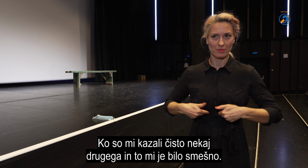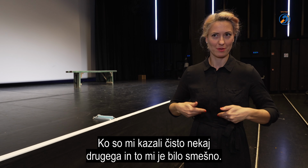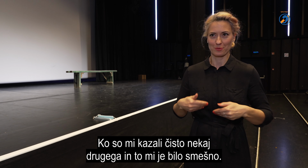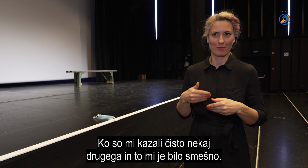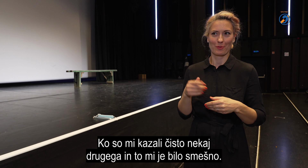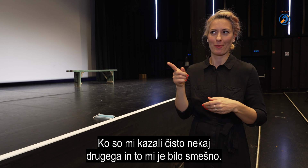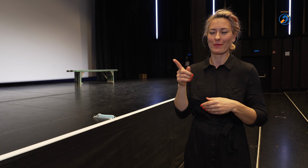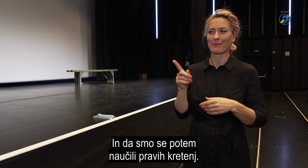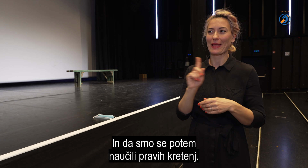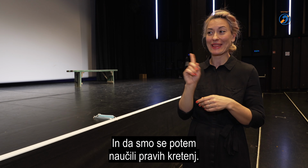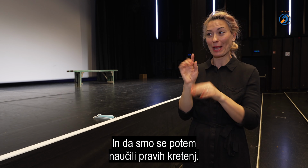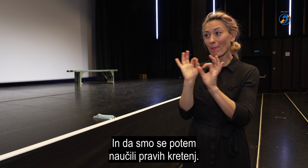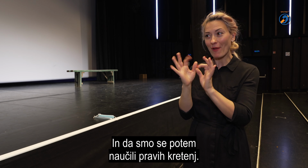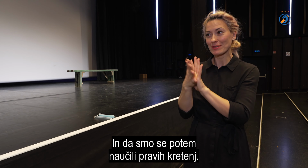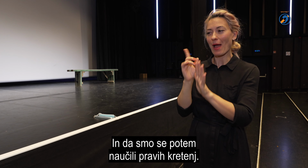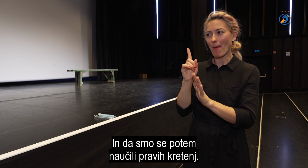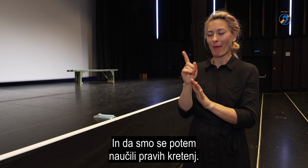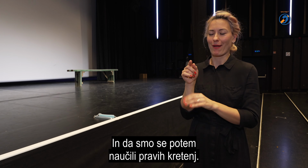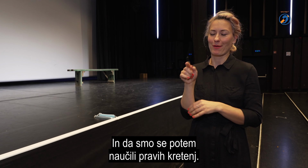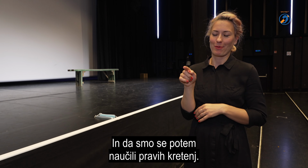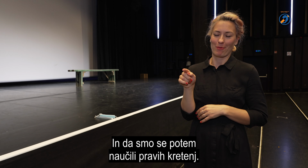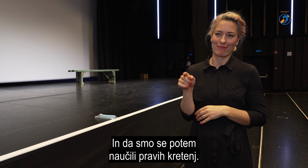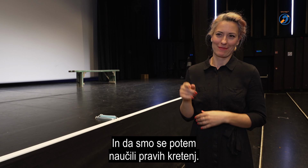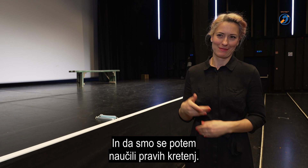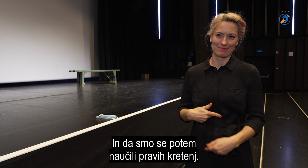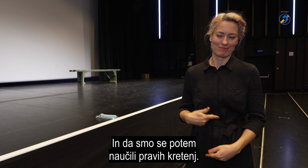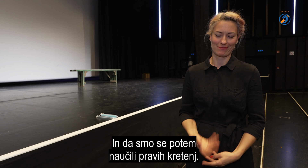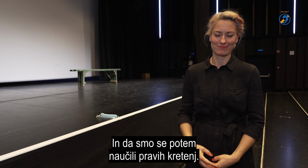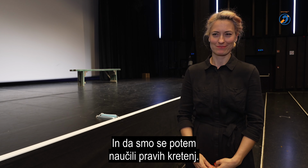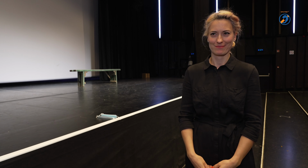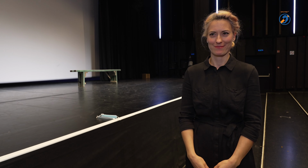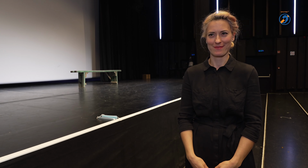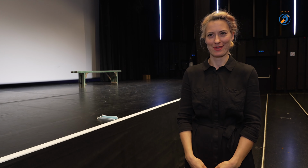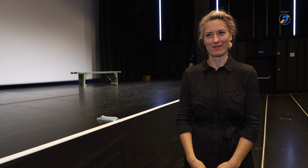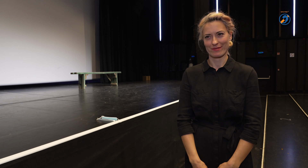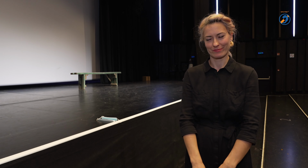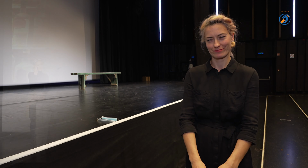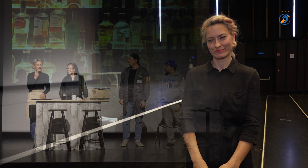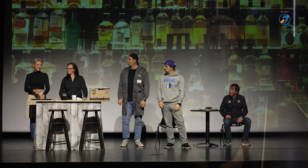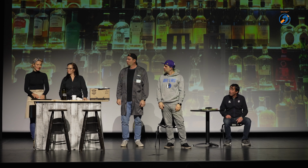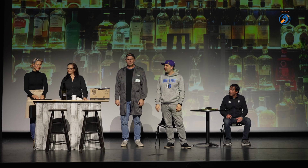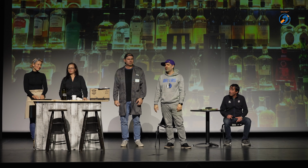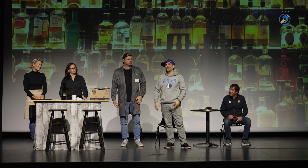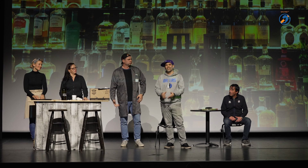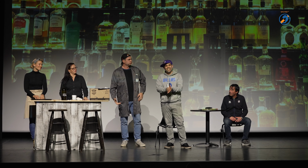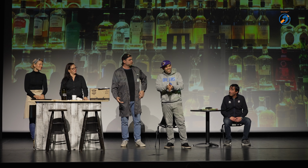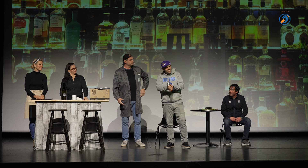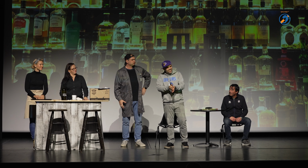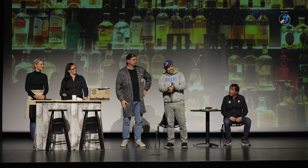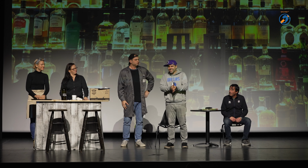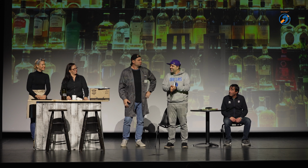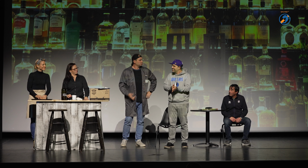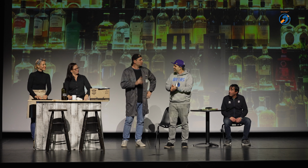Vim, so nekaj v bistvu kazali, če se nekaj druge, in meni je bilo to tuk smišan in da smo se pol naučili teh pravih kret. Se ti da.